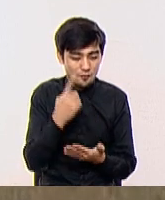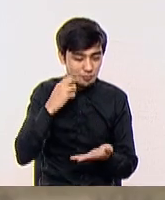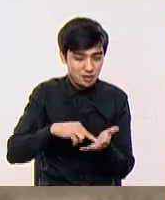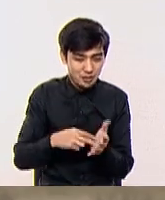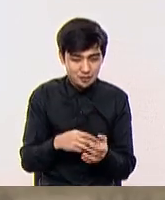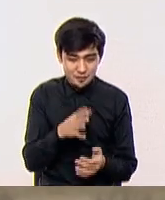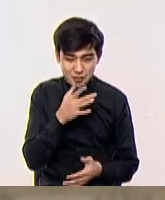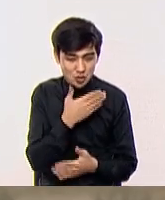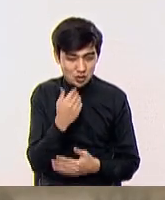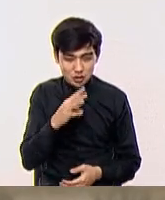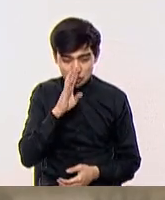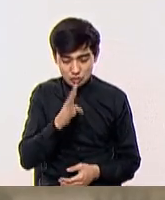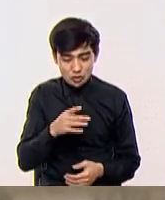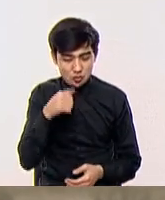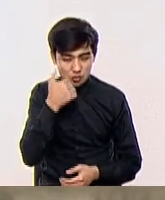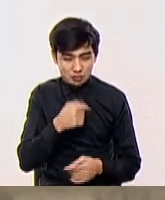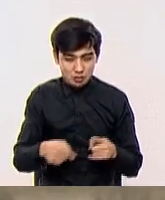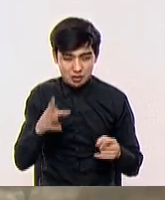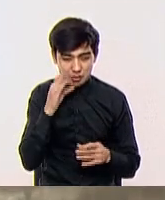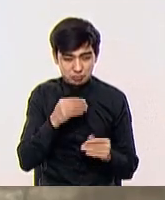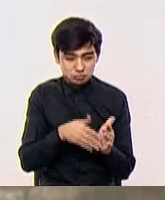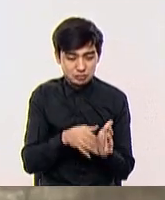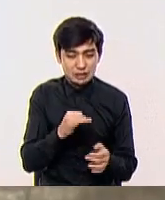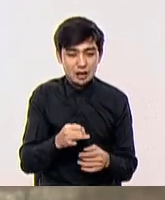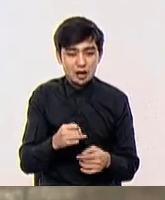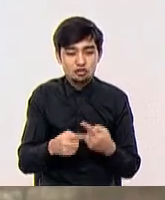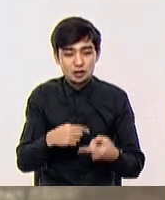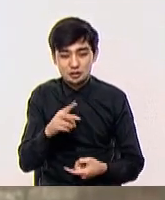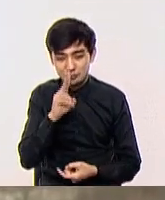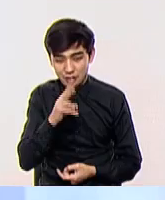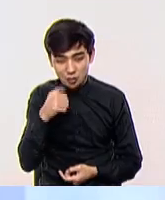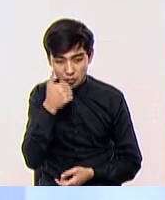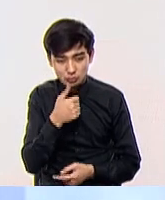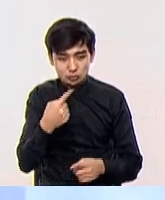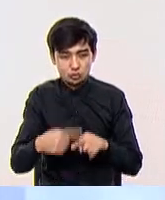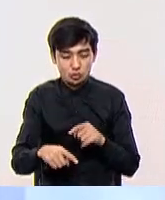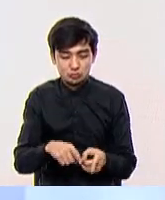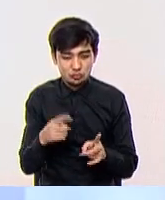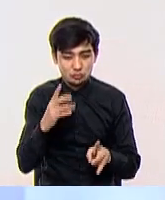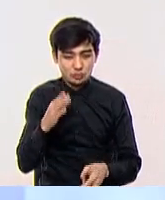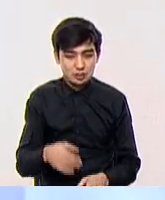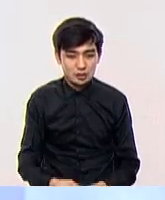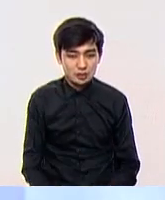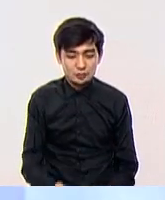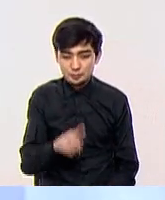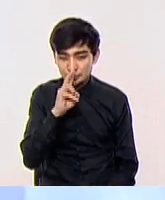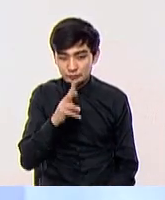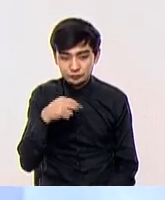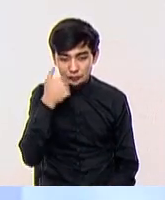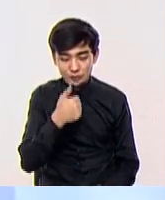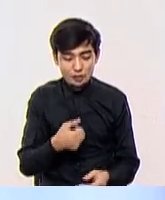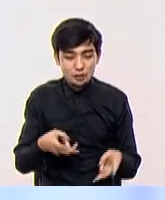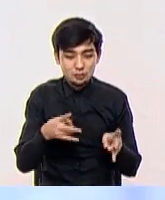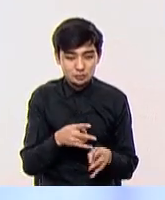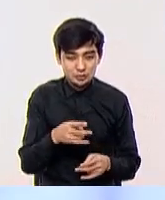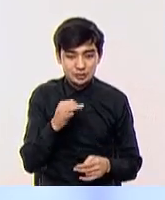Это займет 4,5 года, а уже через 2 переполнится действующий золотвал. Осталось всего 2 года. Мы на сегодняшний